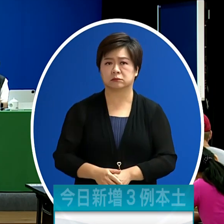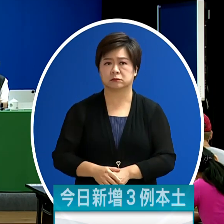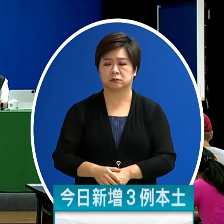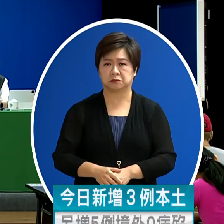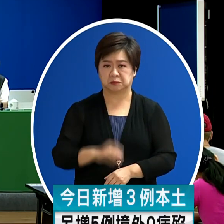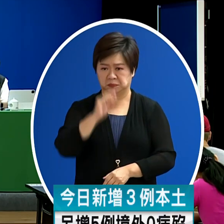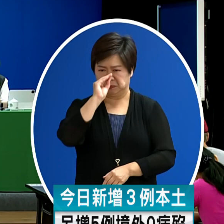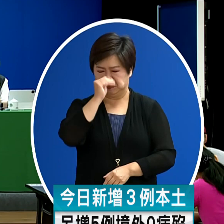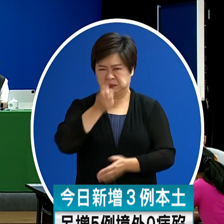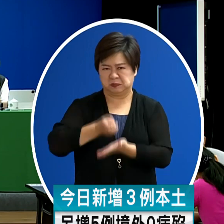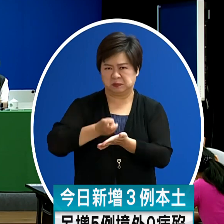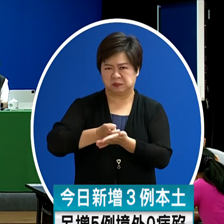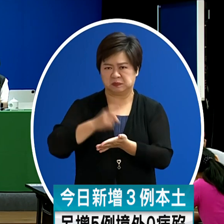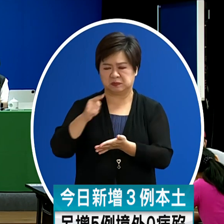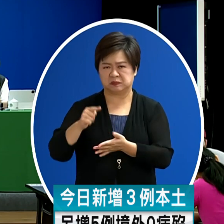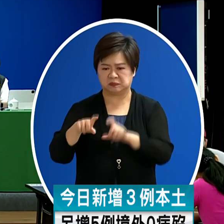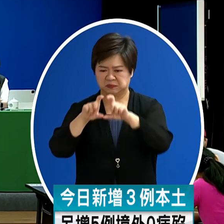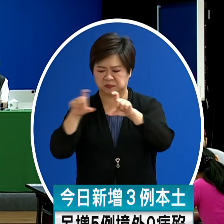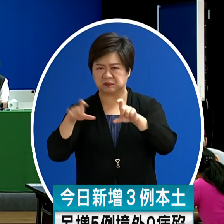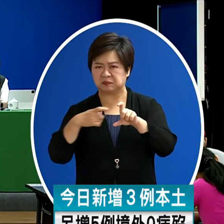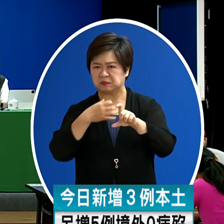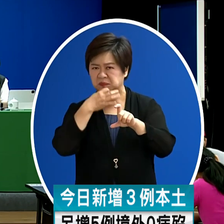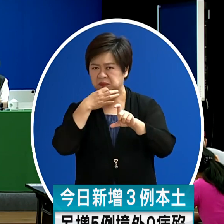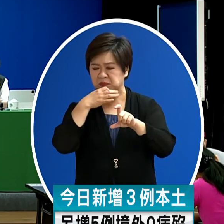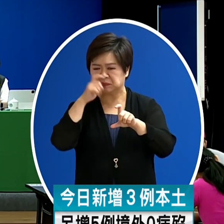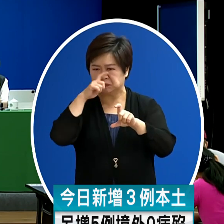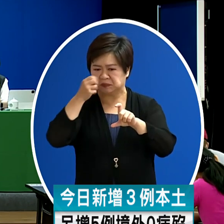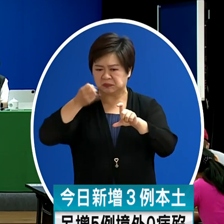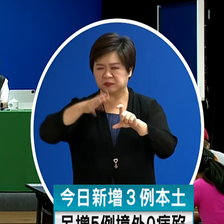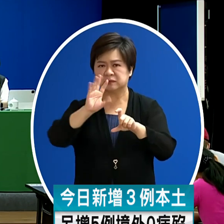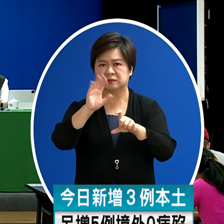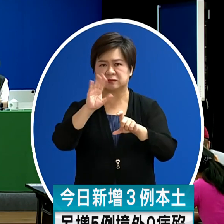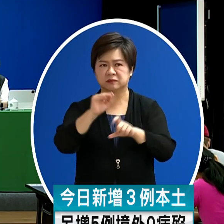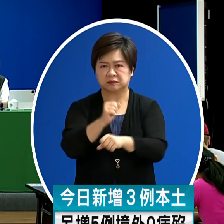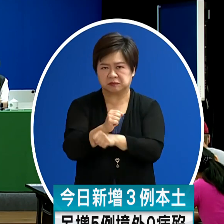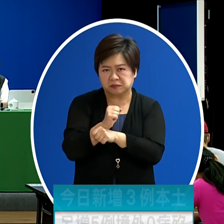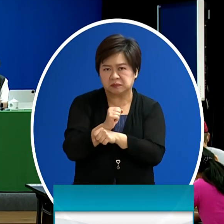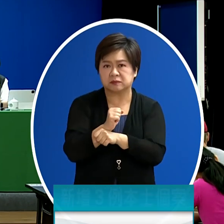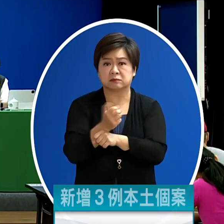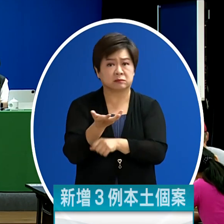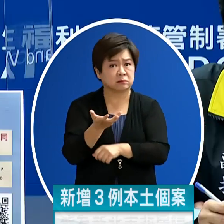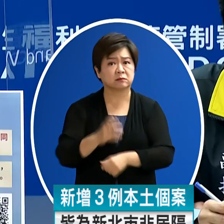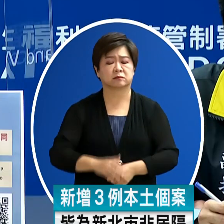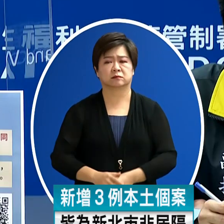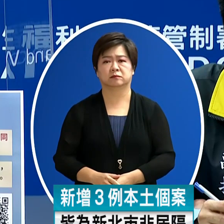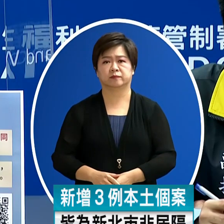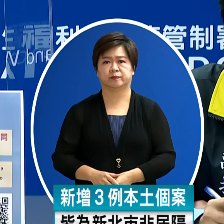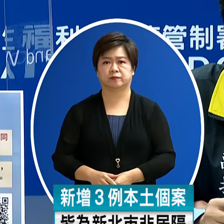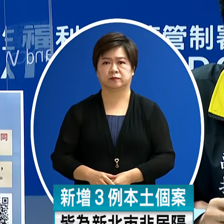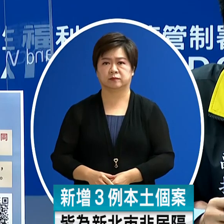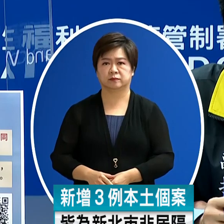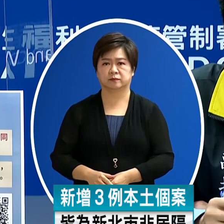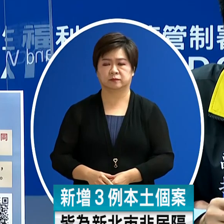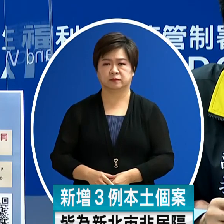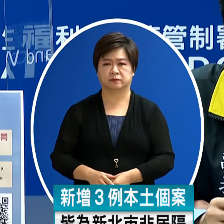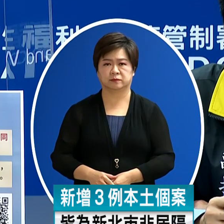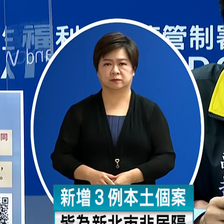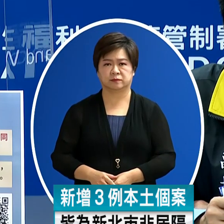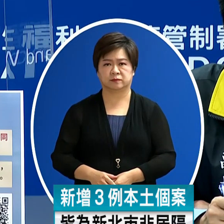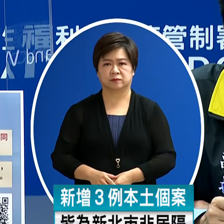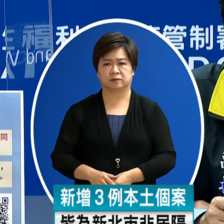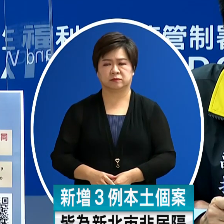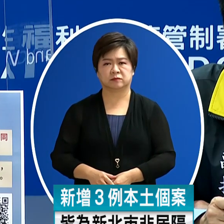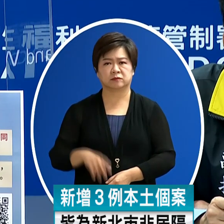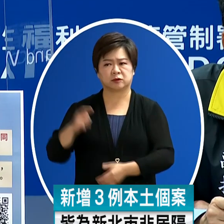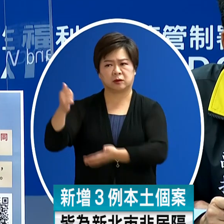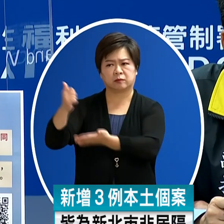特别针对疫苗受到污染的这部分去关注它？谢谢。 好，那这批它应该